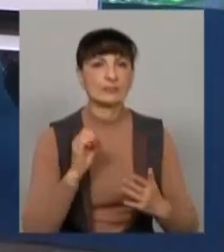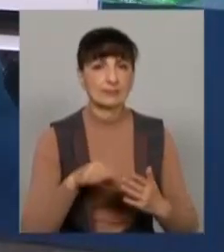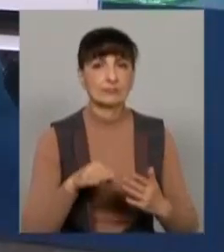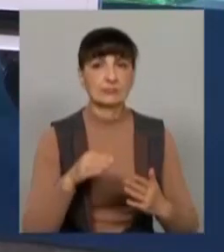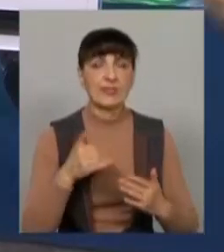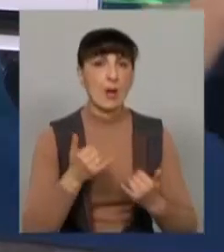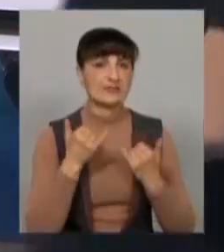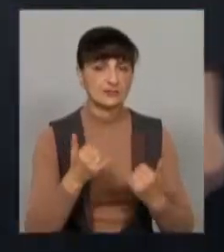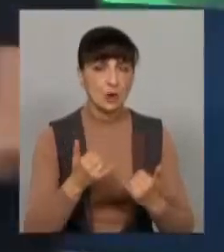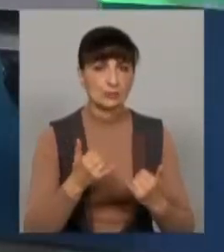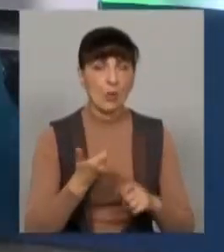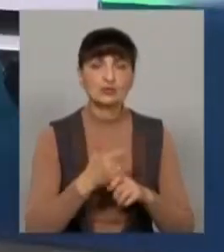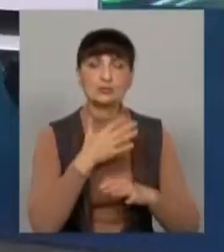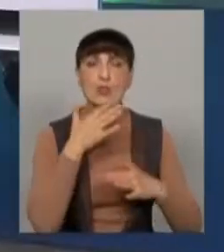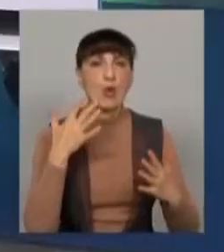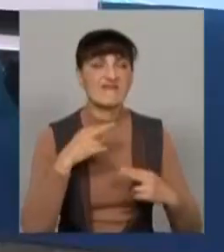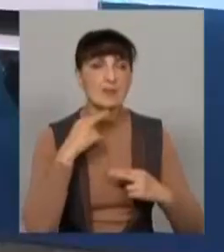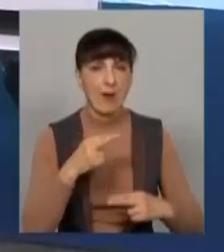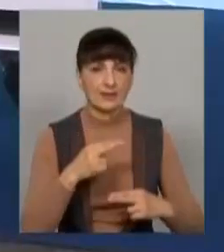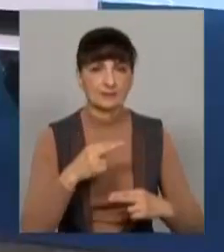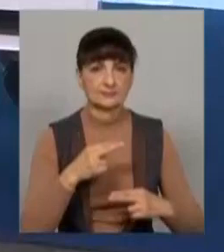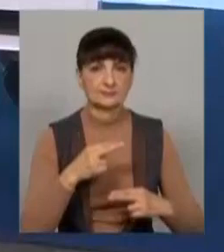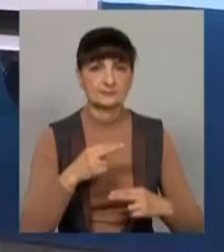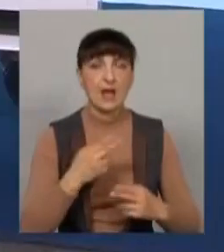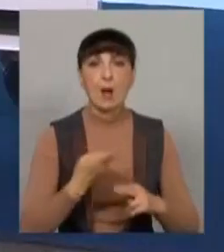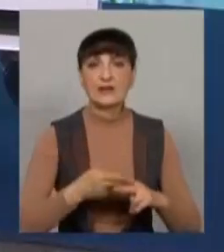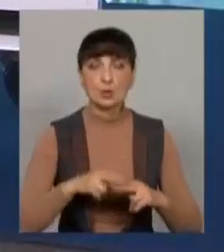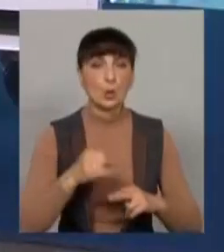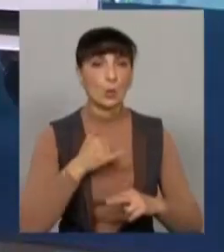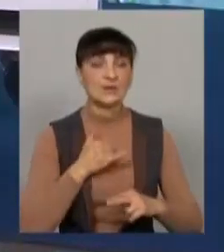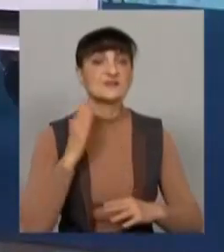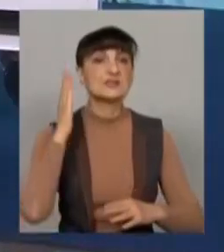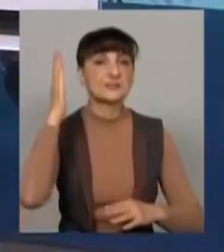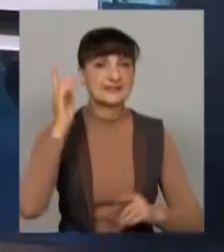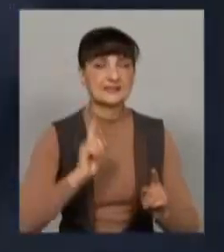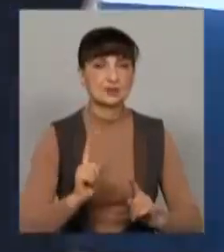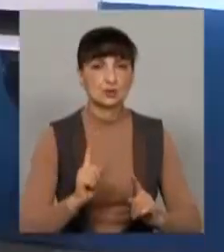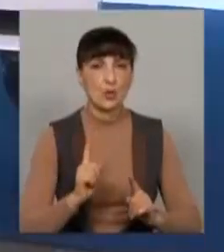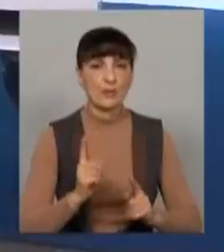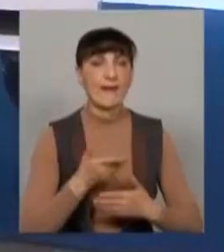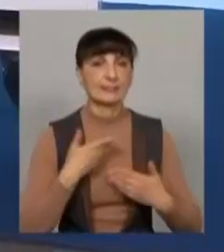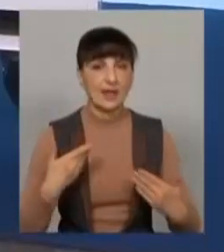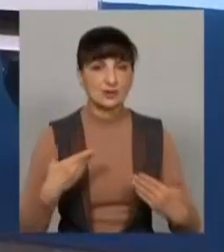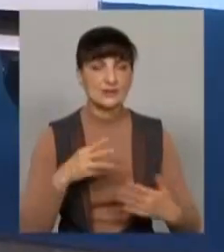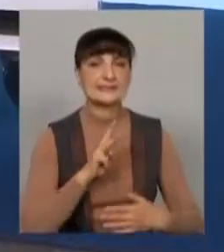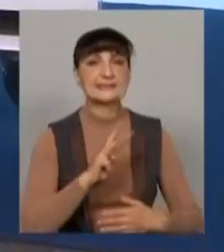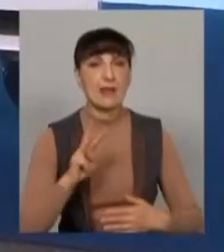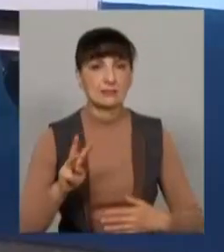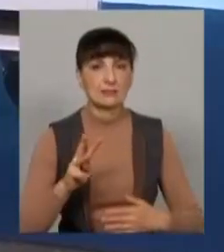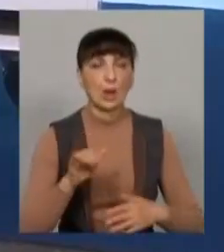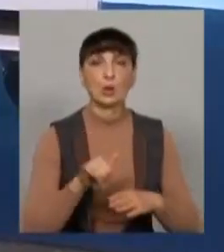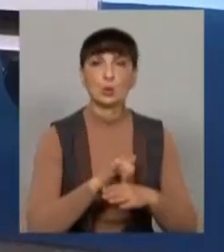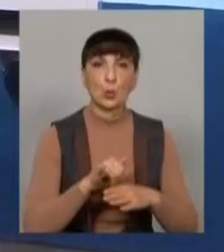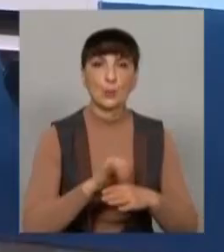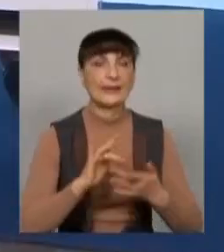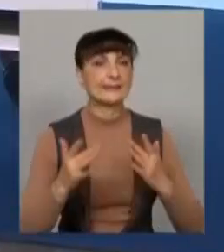ему очень большое внимание, поскольку у нас в перспективе, чтобы все-таки наш сайт, YouTube, социальные